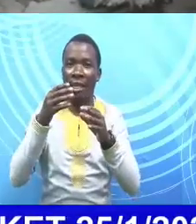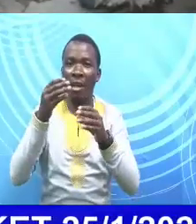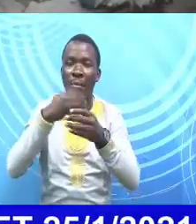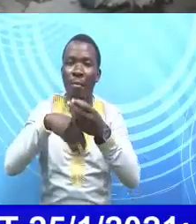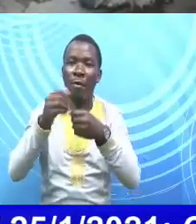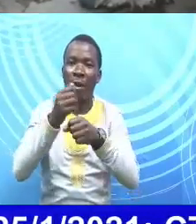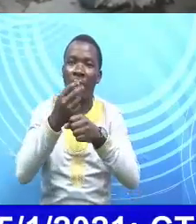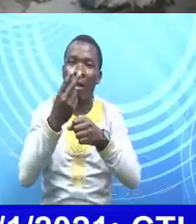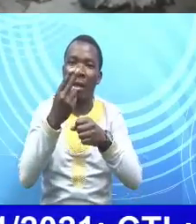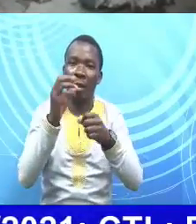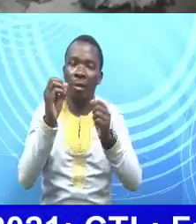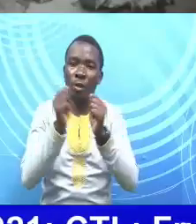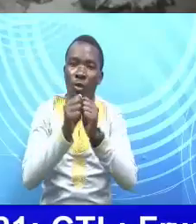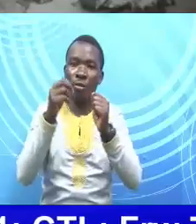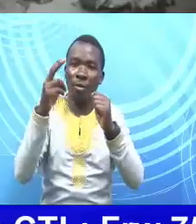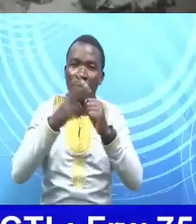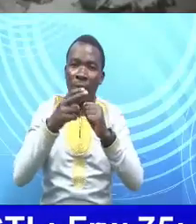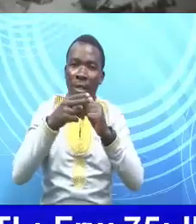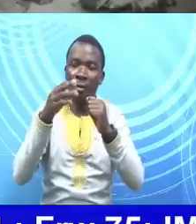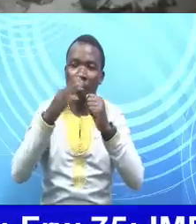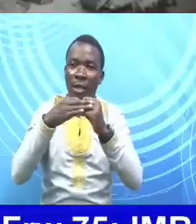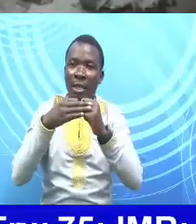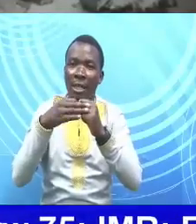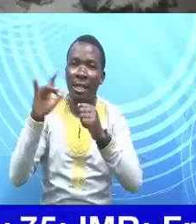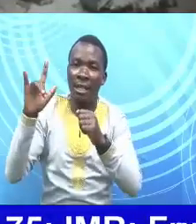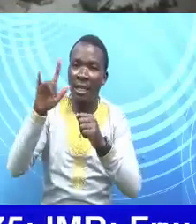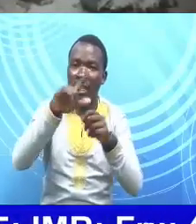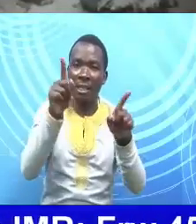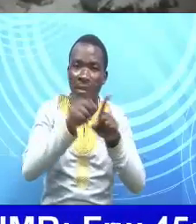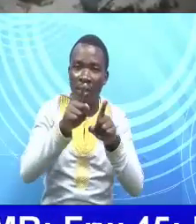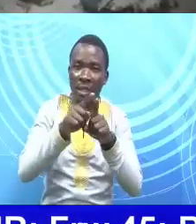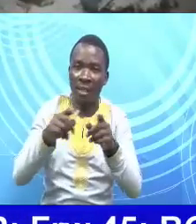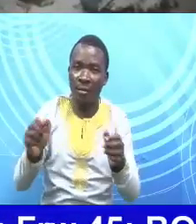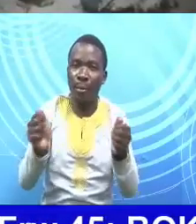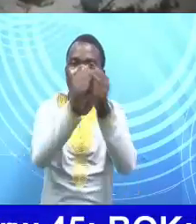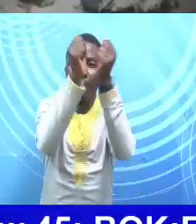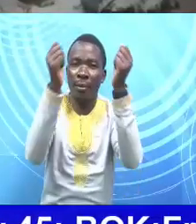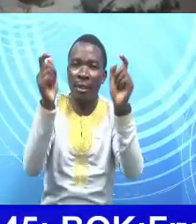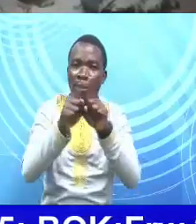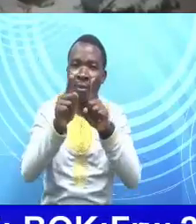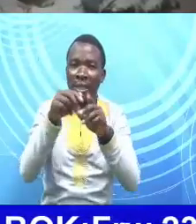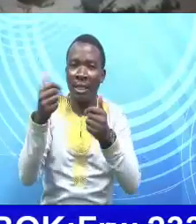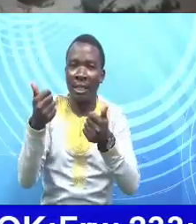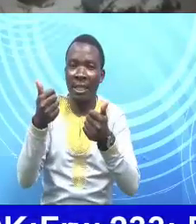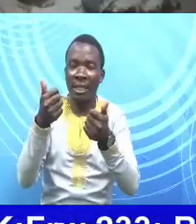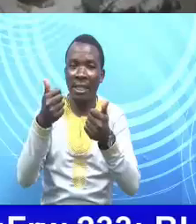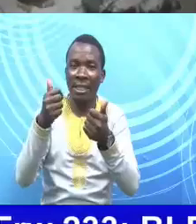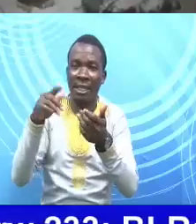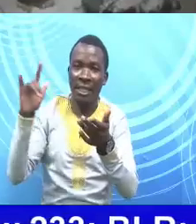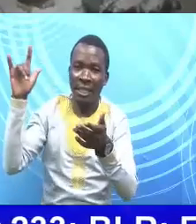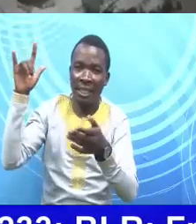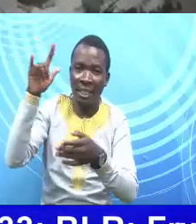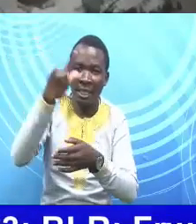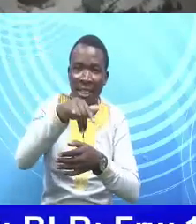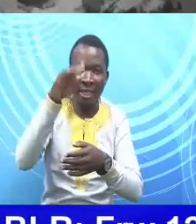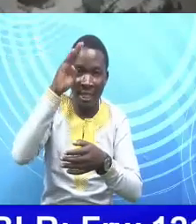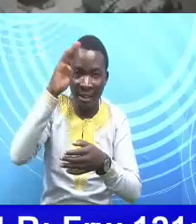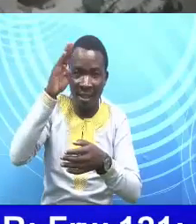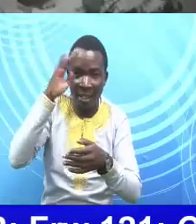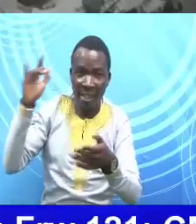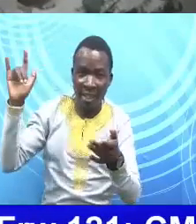ya Lan Air yahanutse muri Indonesia hashize amezi 5 gusa indege nk'iya Ethiopian Airlines nayo ihanuka hafi ya Addis Ababa